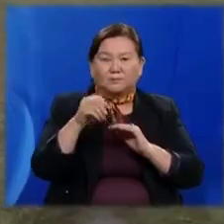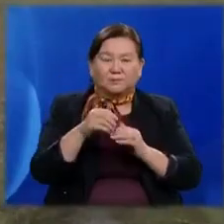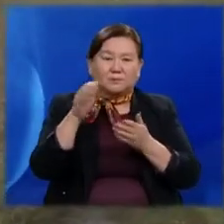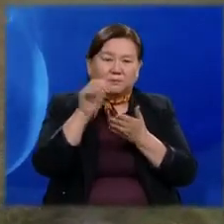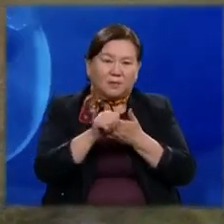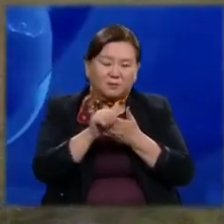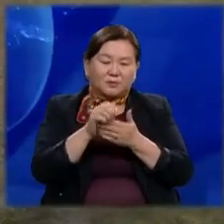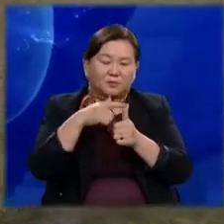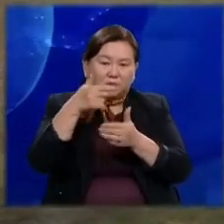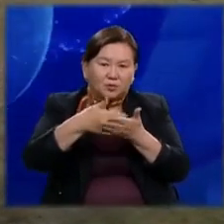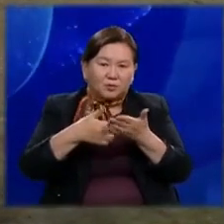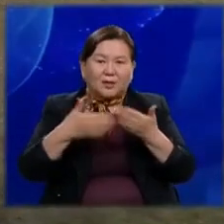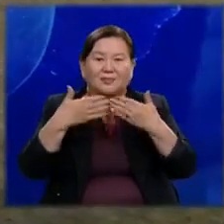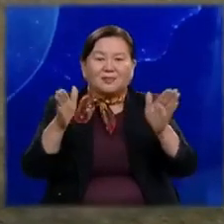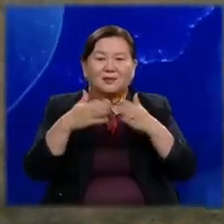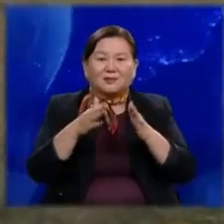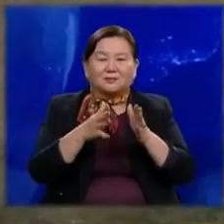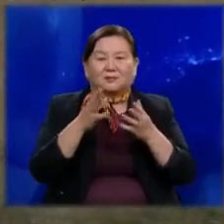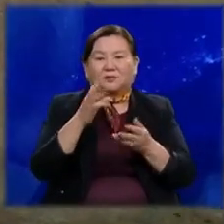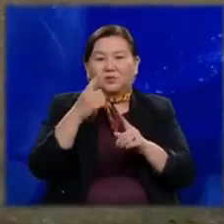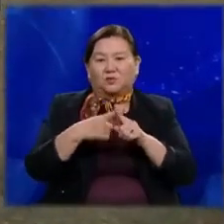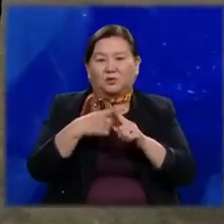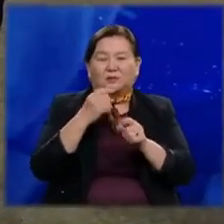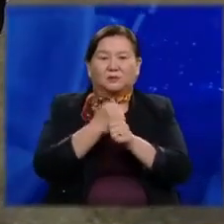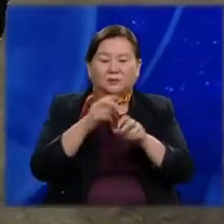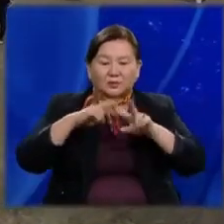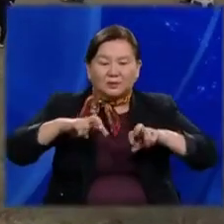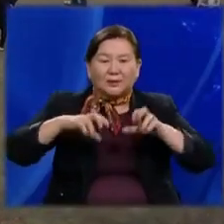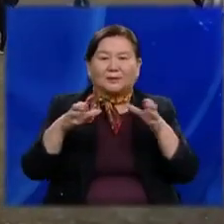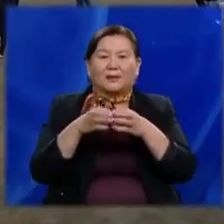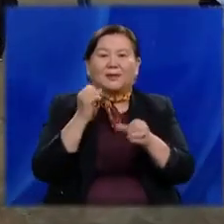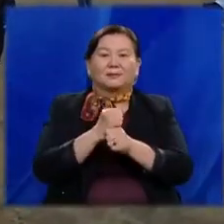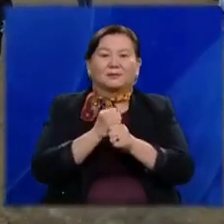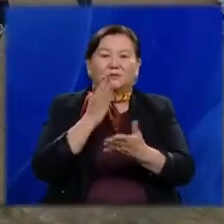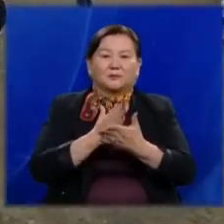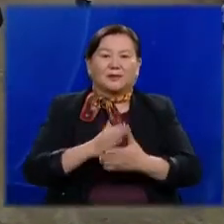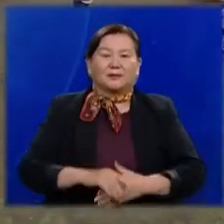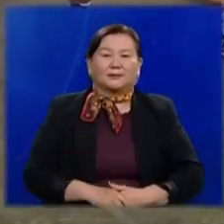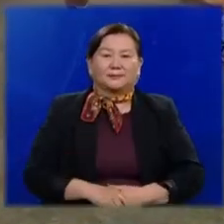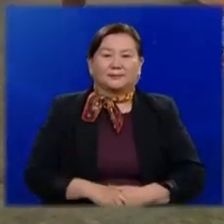баримтжуулах, нээж илрүүлэх чиглэлээр орон нутагт судалгааны баг ажиллаж байгаа юм байна.